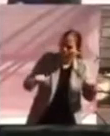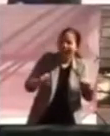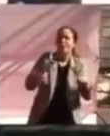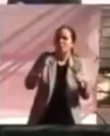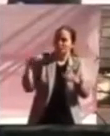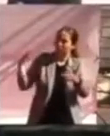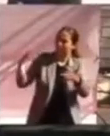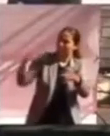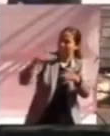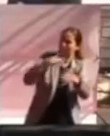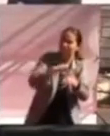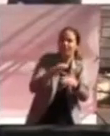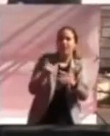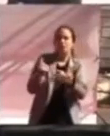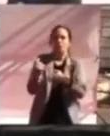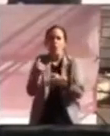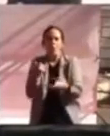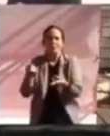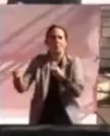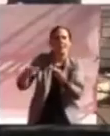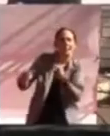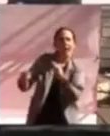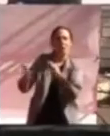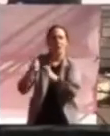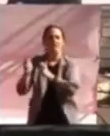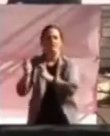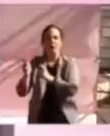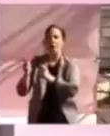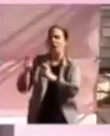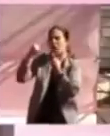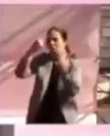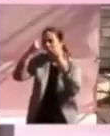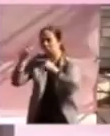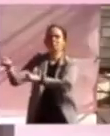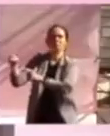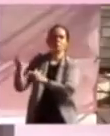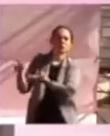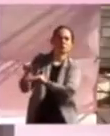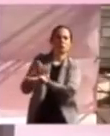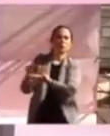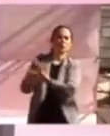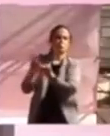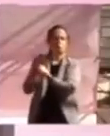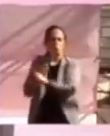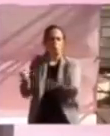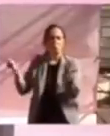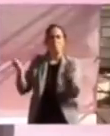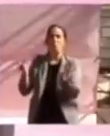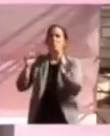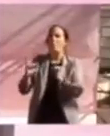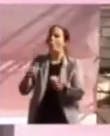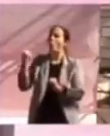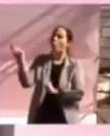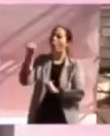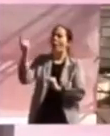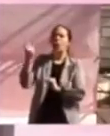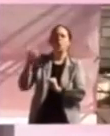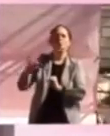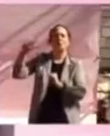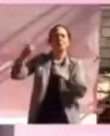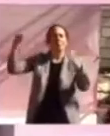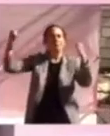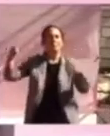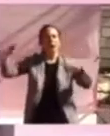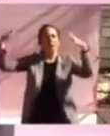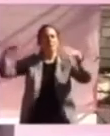ri potesse risolvere tutto che alla fine ci fosse una mano magica invisibile che potesse poi risolvere tutti i problemi